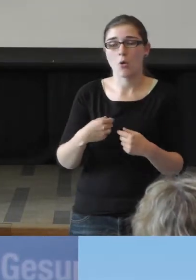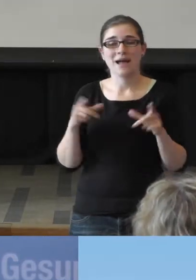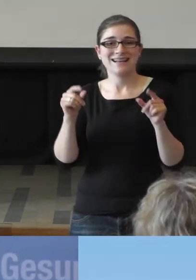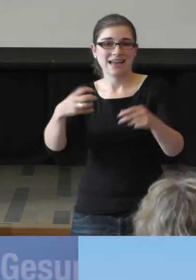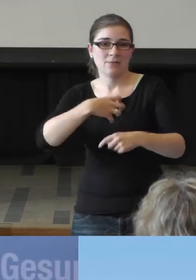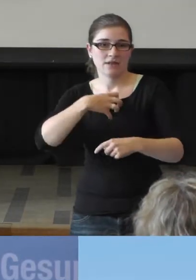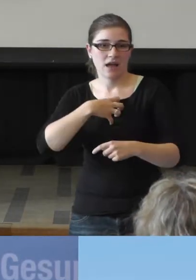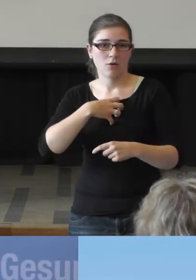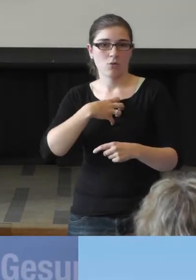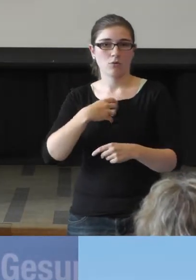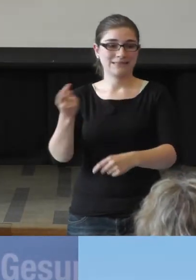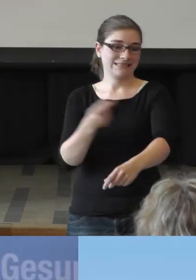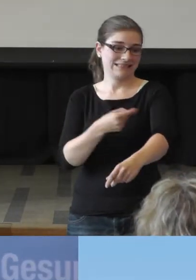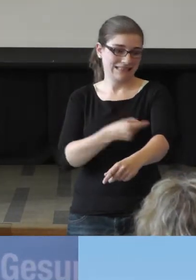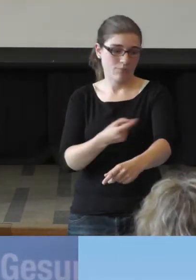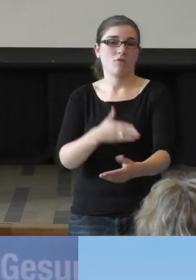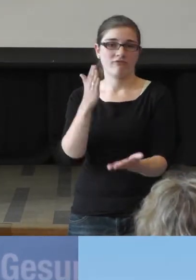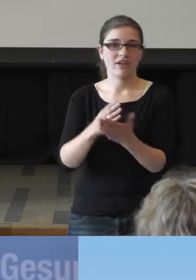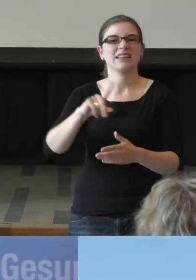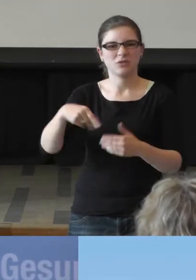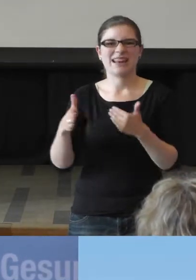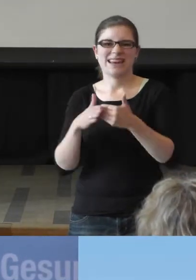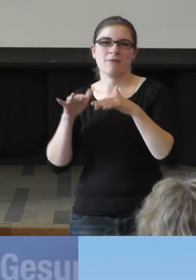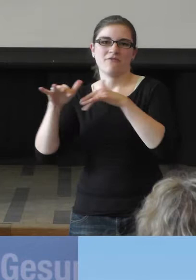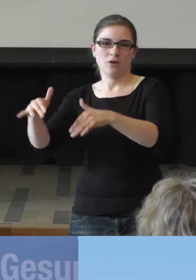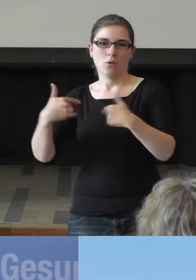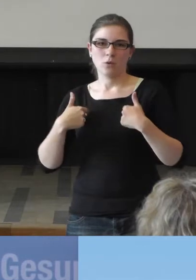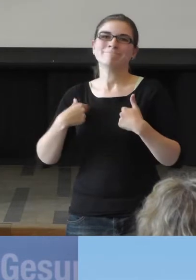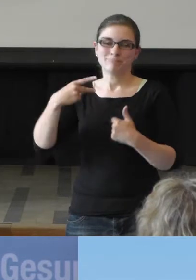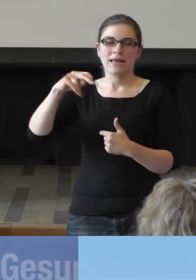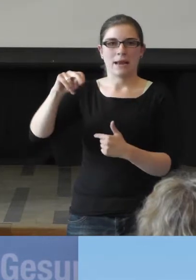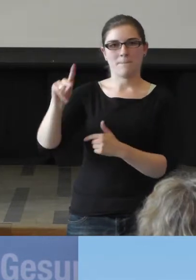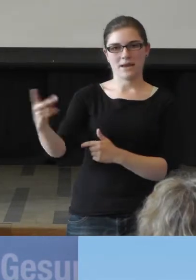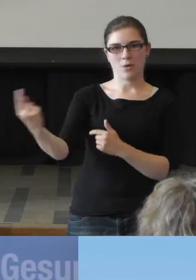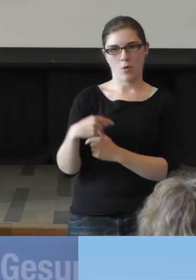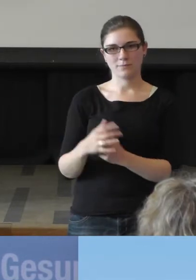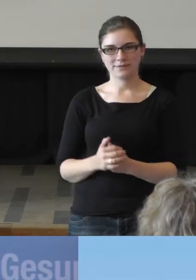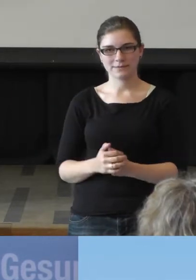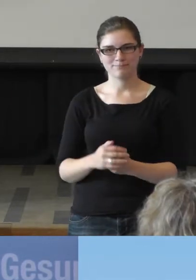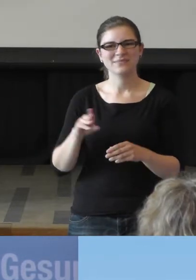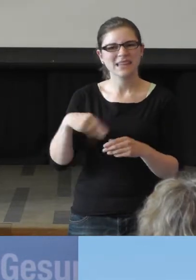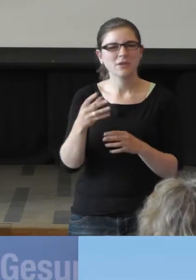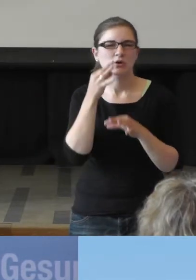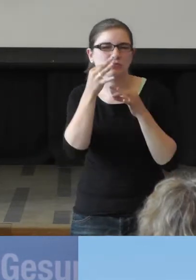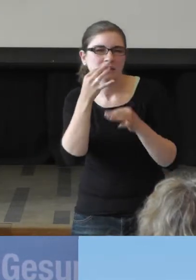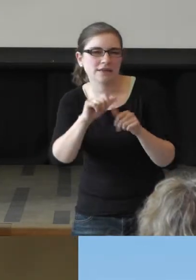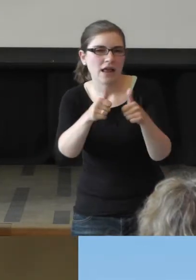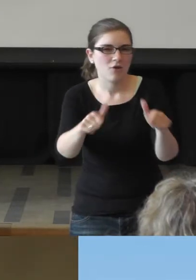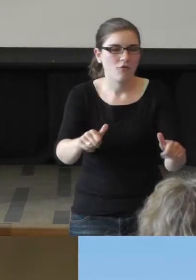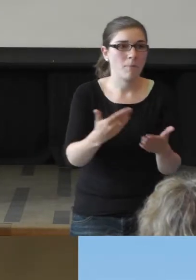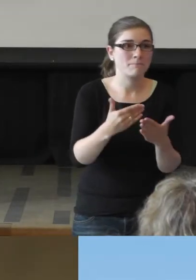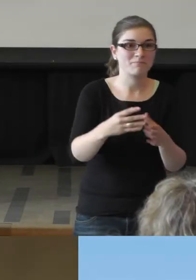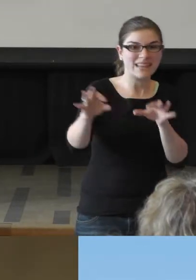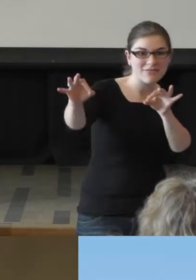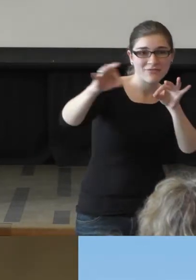Chemotherapie. Es gibt deswegen auch kleiner gemalt ein paar Erkrankungsformen, die eher speziell sind, also bei Infektionskrankheiten,